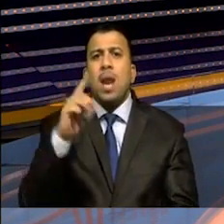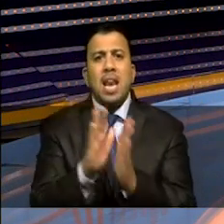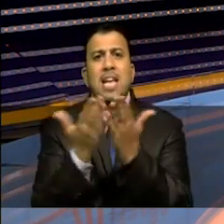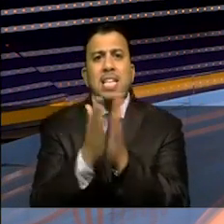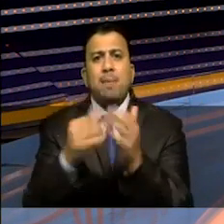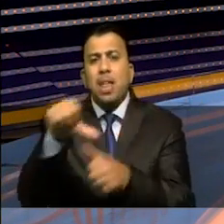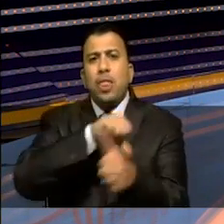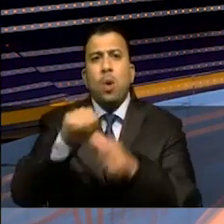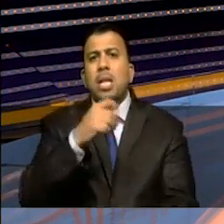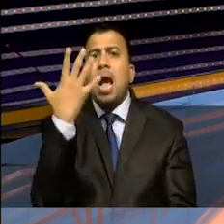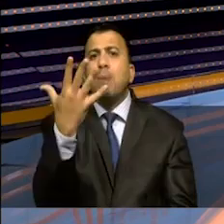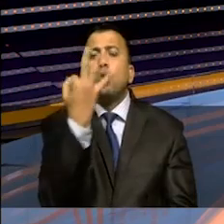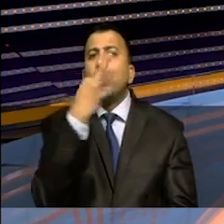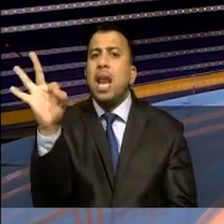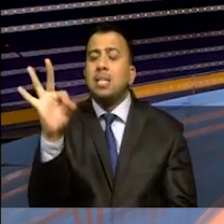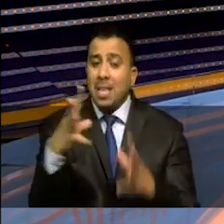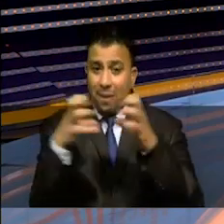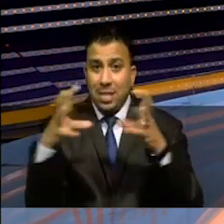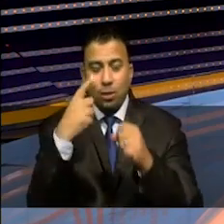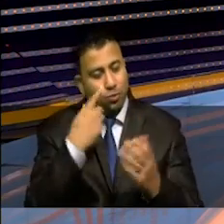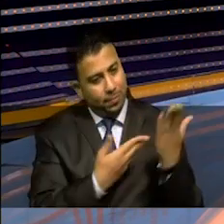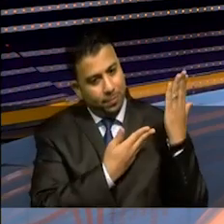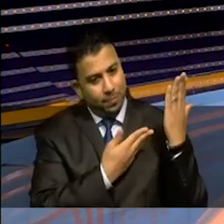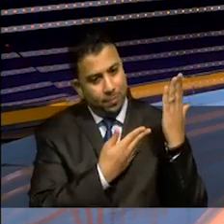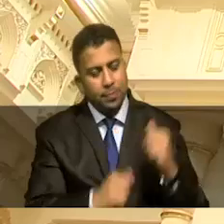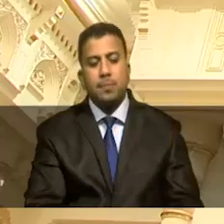الدورة 35. إلى التفاصيل.